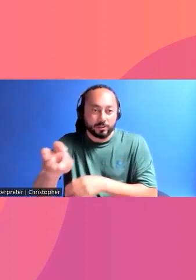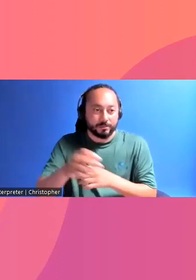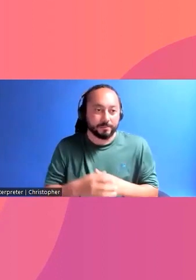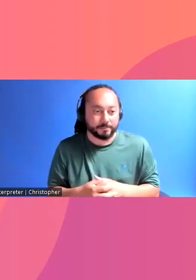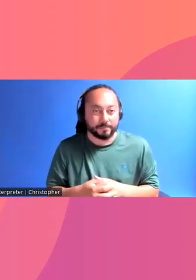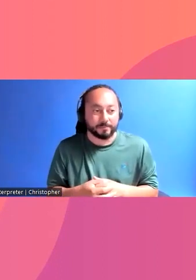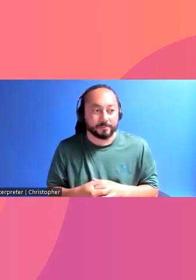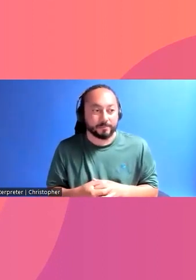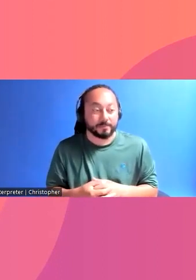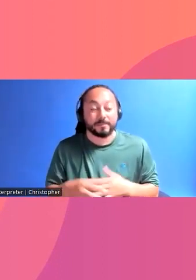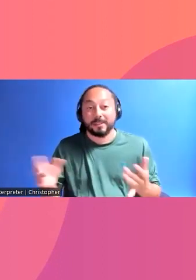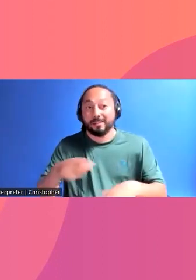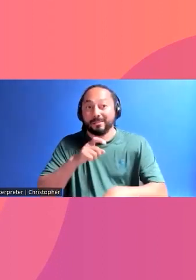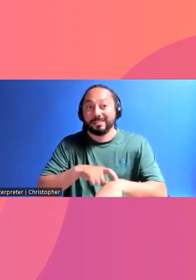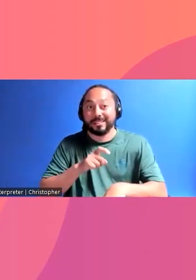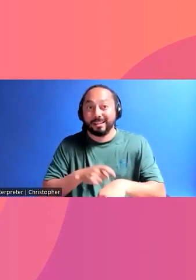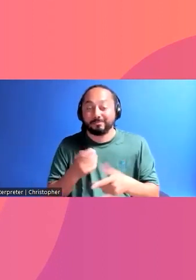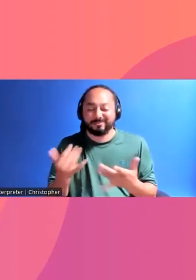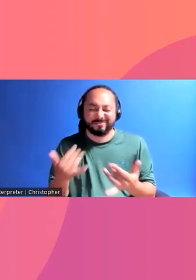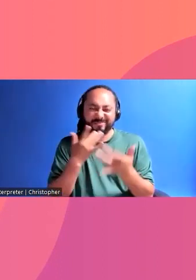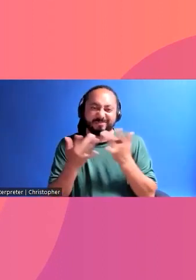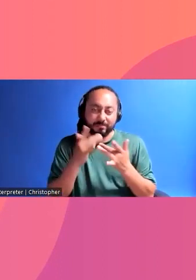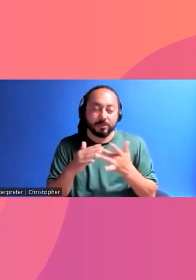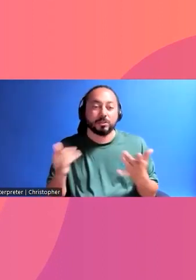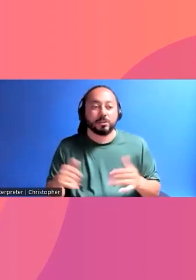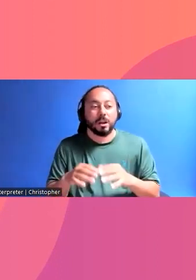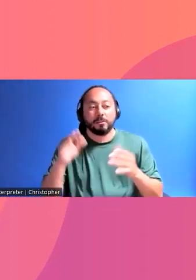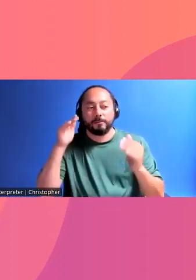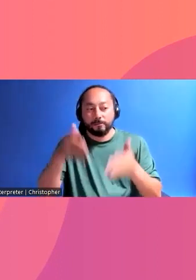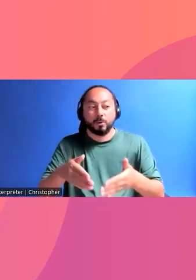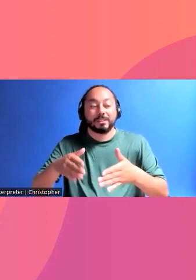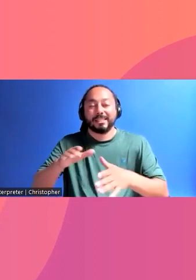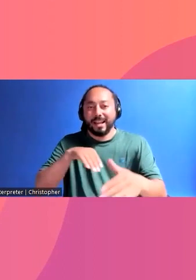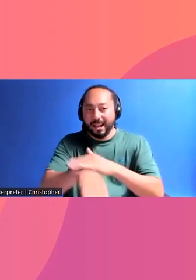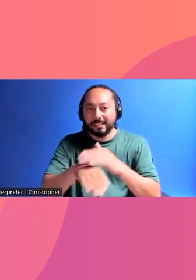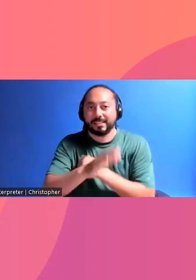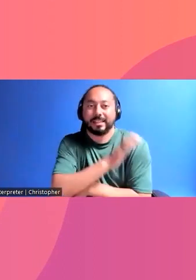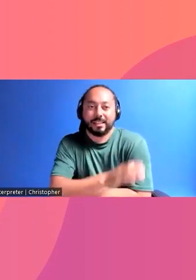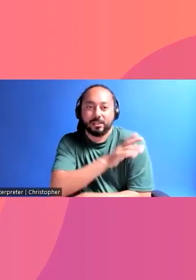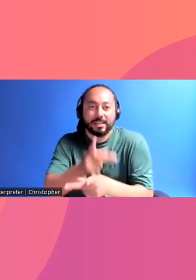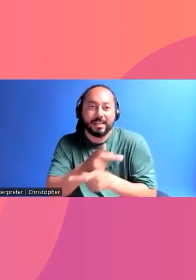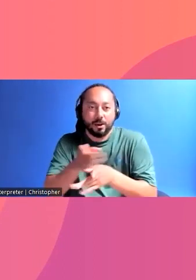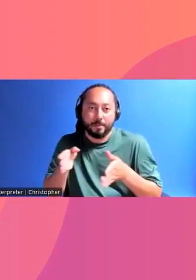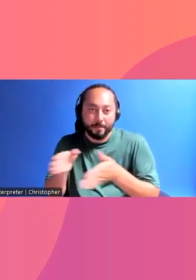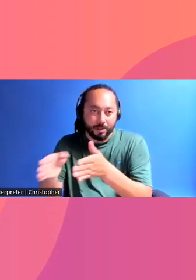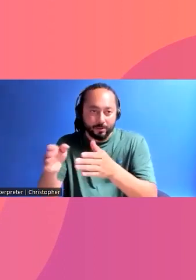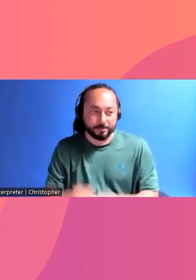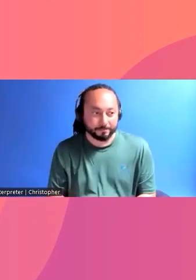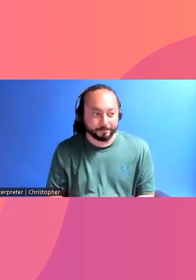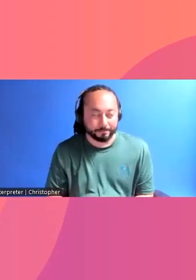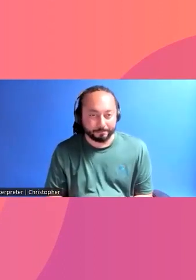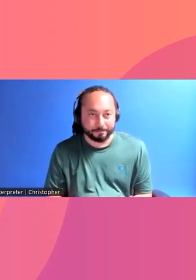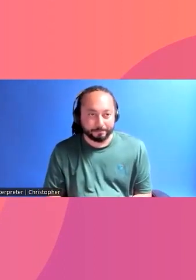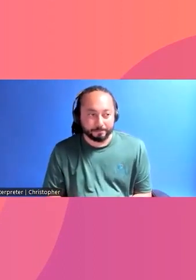Noirs dans le cheminement clinique. Étant donné le temps imparti, je vais juste me concentrer sur l'accès au cheminement clinique.